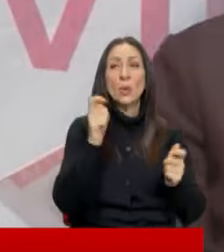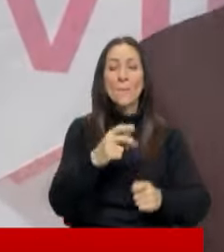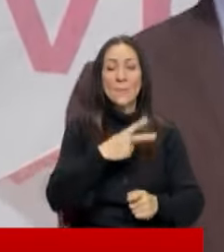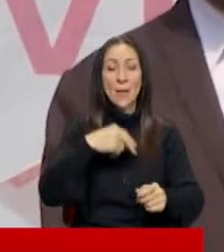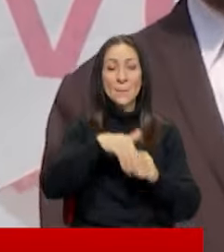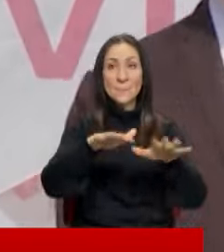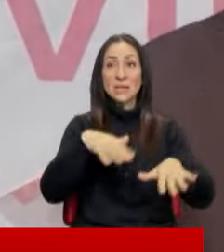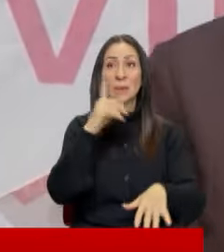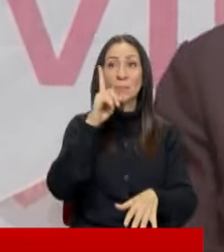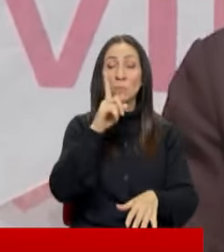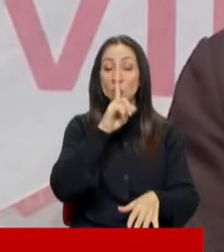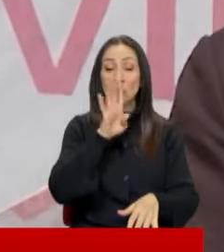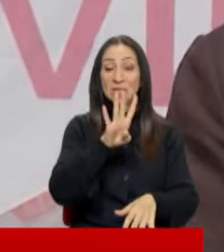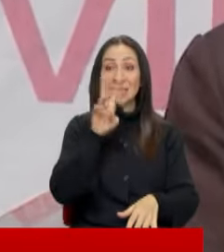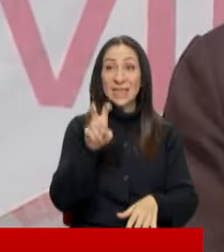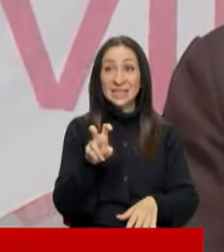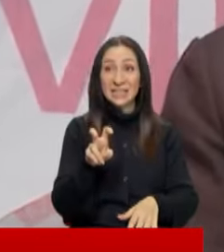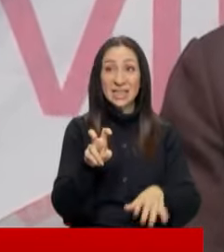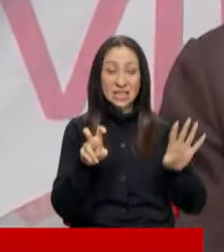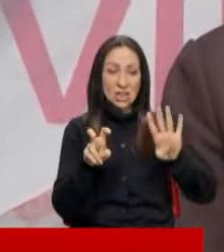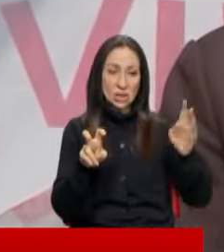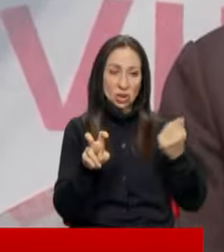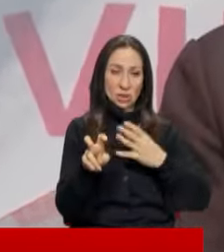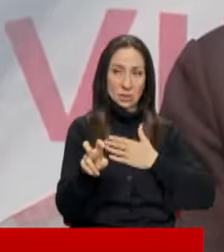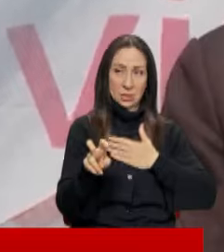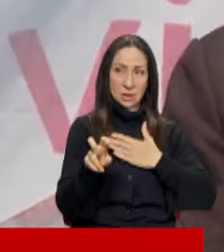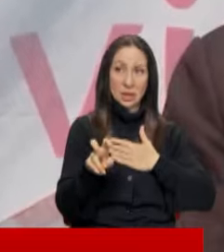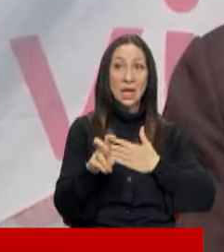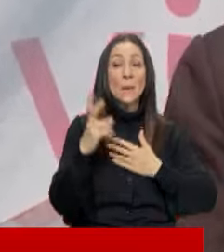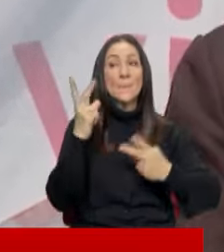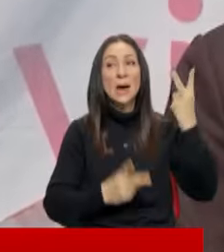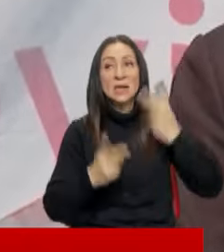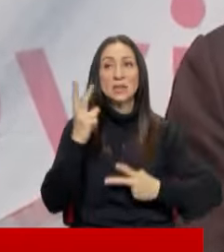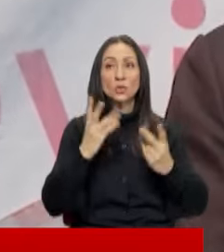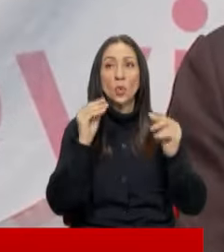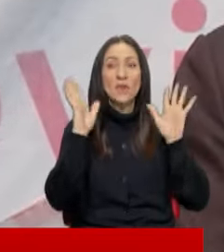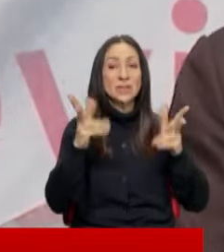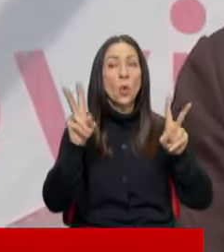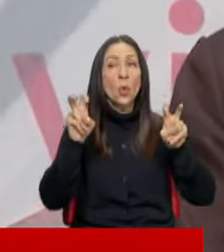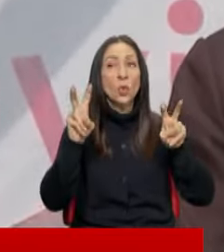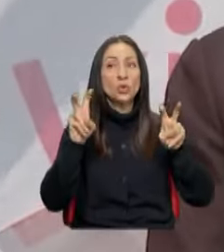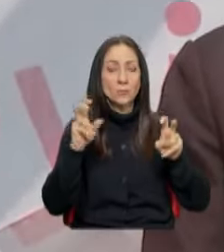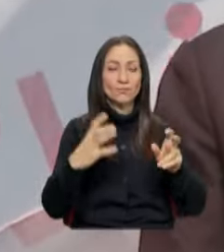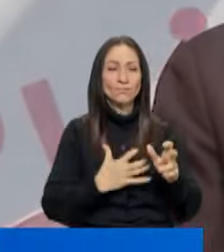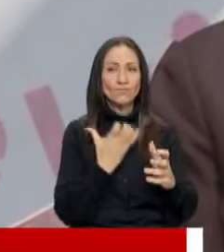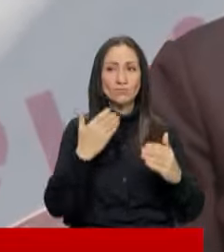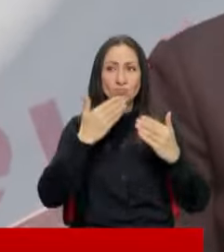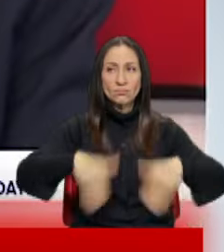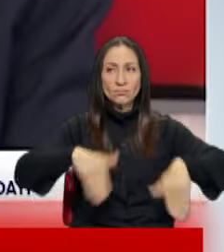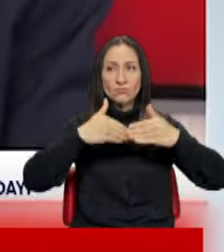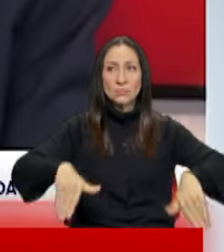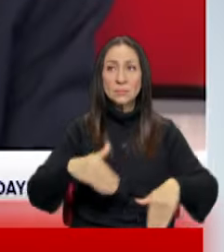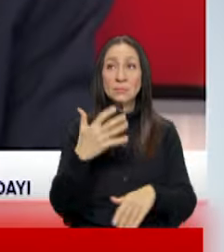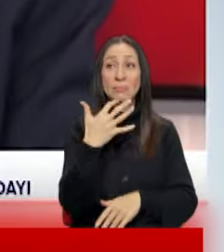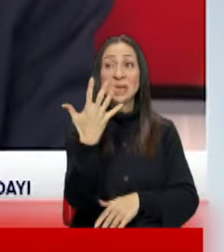Belediye meclisinde biz 148'de 40 kişiydik. Zaman zaman birçok konularda maalesef engellendik.